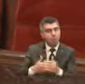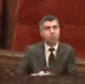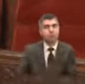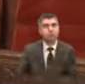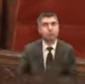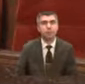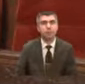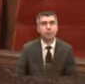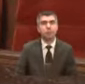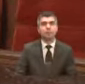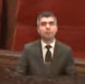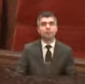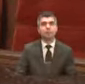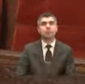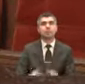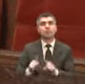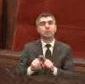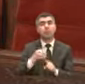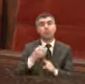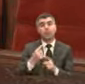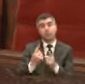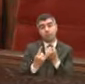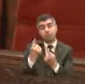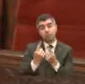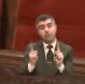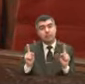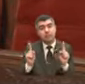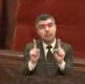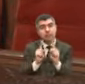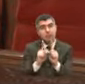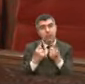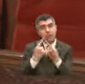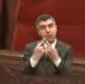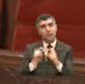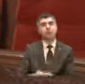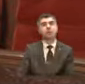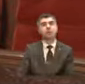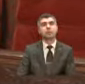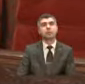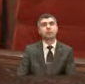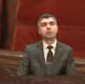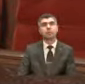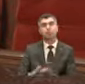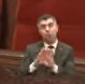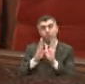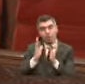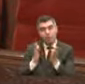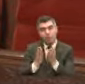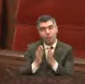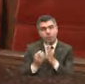يتعلق بالوظيفه ديال الاستقبال، فبدينا كنمشيو كذلك في تدبير المفوض وبإدماج بعض الوظائف